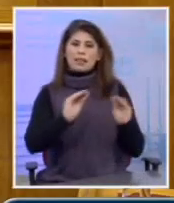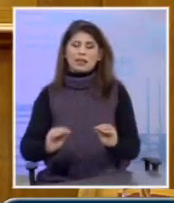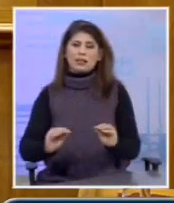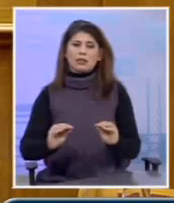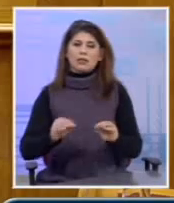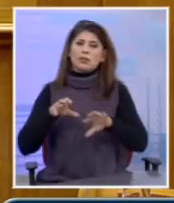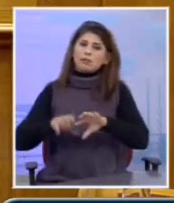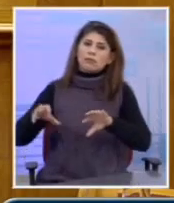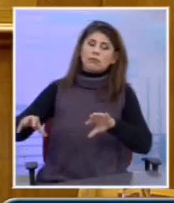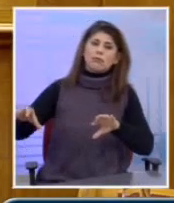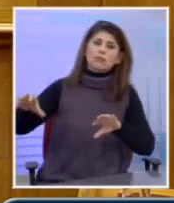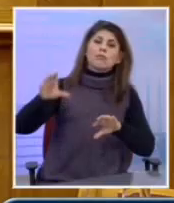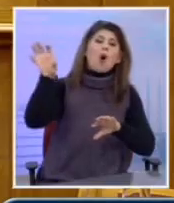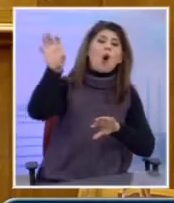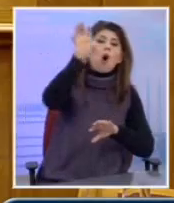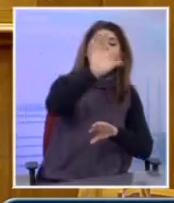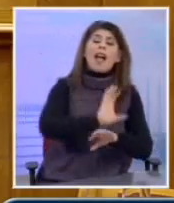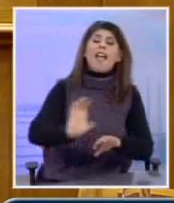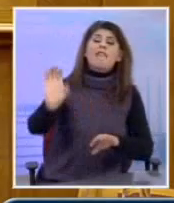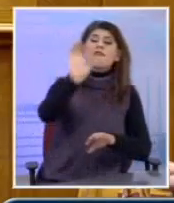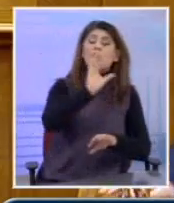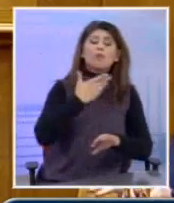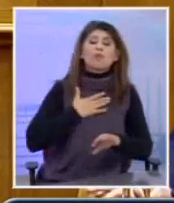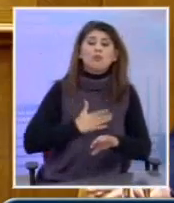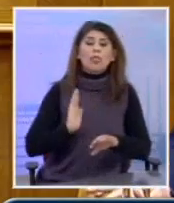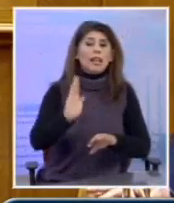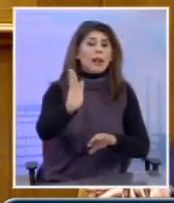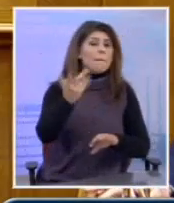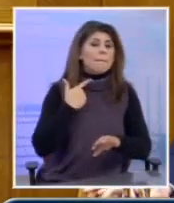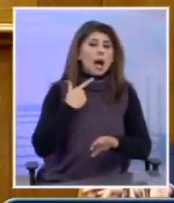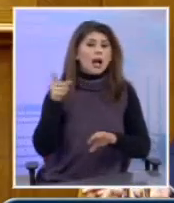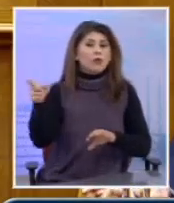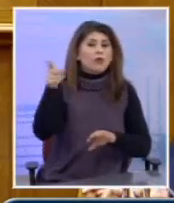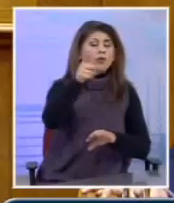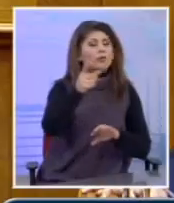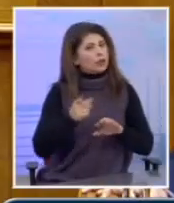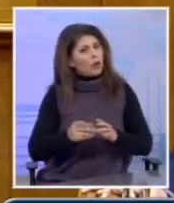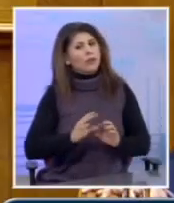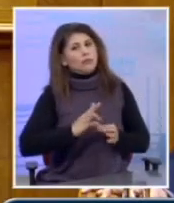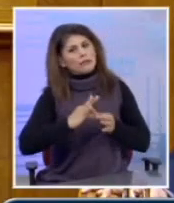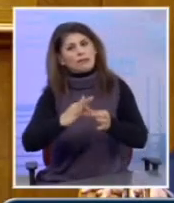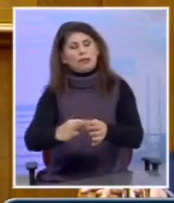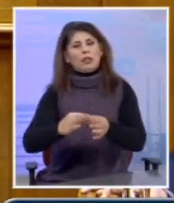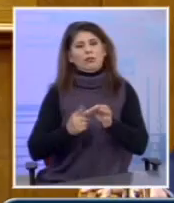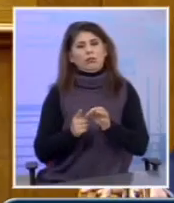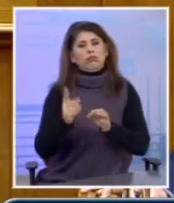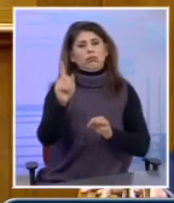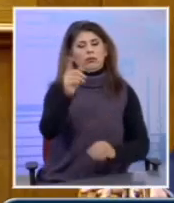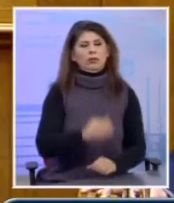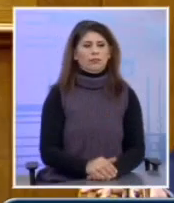υπόλοιπη, προς τις χώρες Ευρώπης, τις Ευρώπης που θέλουν, που είναι ο προορισμός τους.